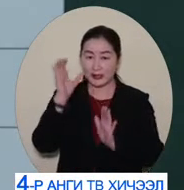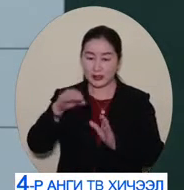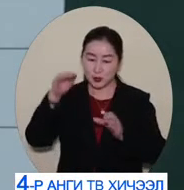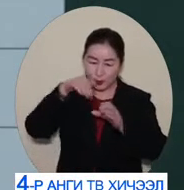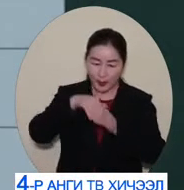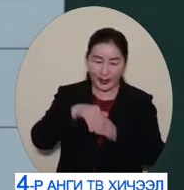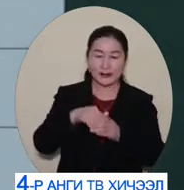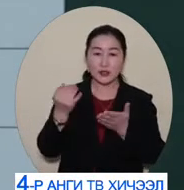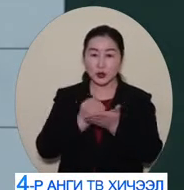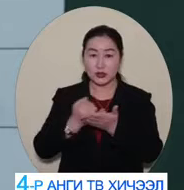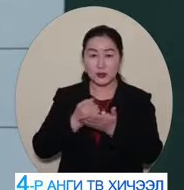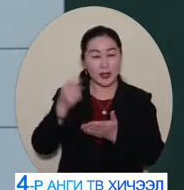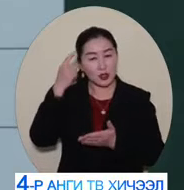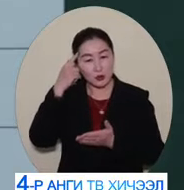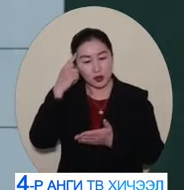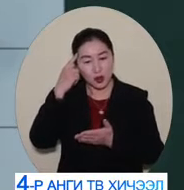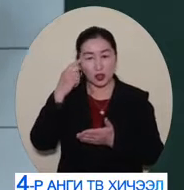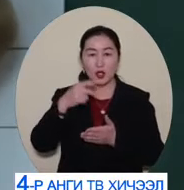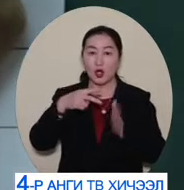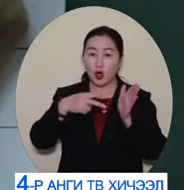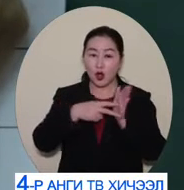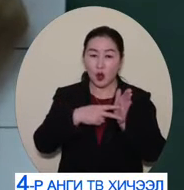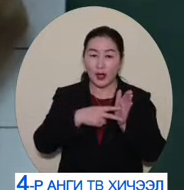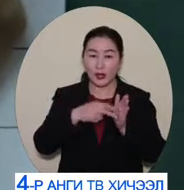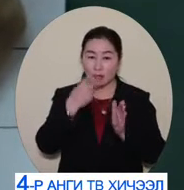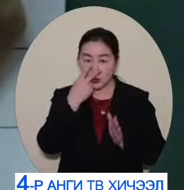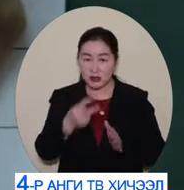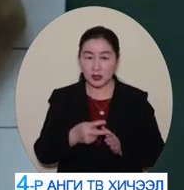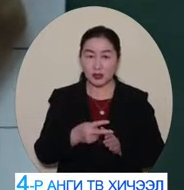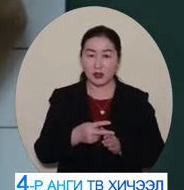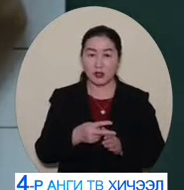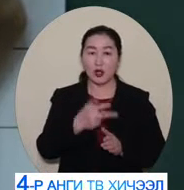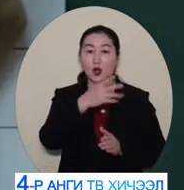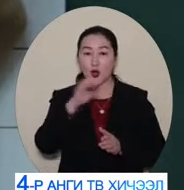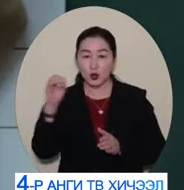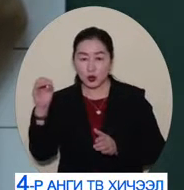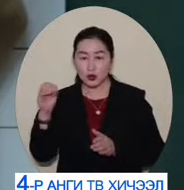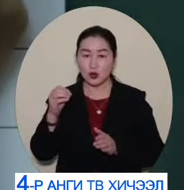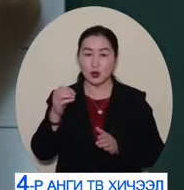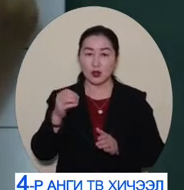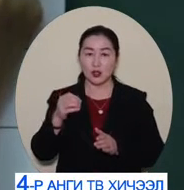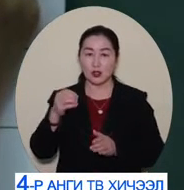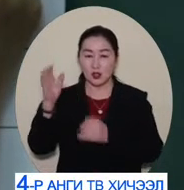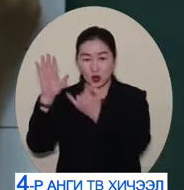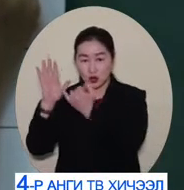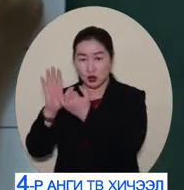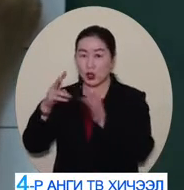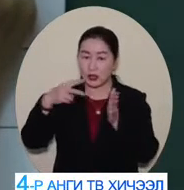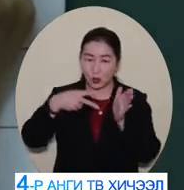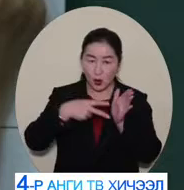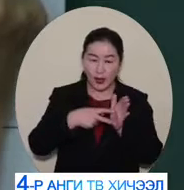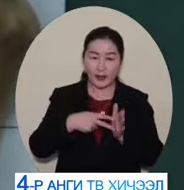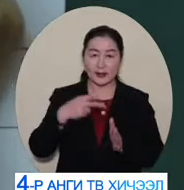бодохоор 6 см-д хуваахлаар энэ хідэв 300-г 6-д хуваахлаар 50 байгаа